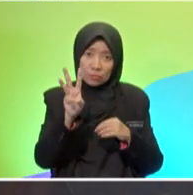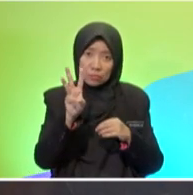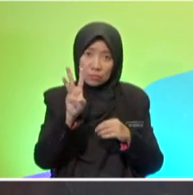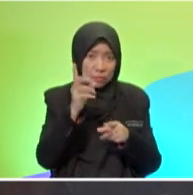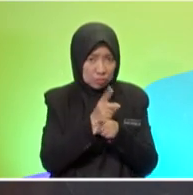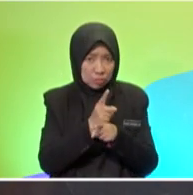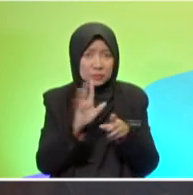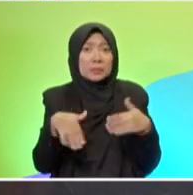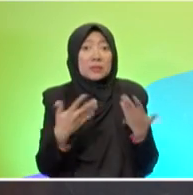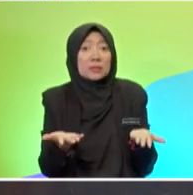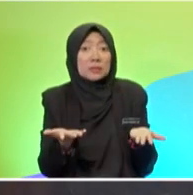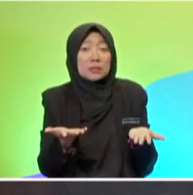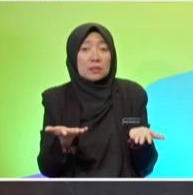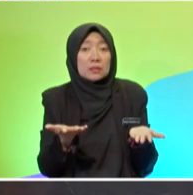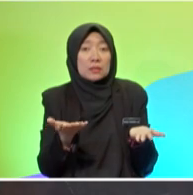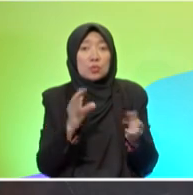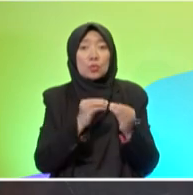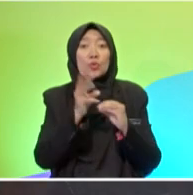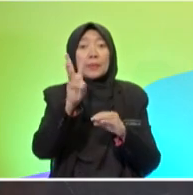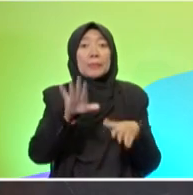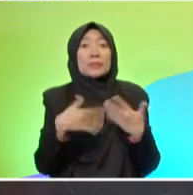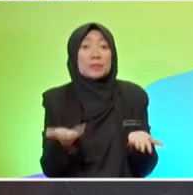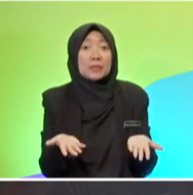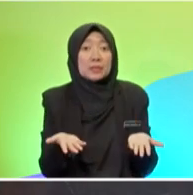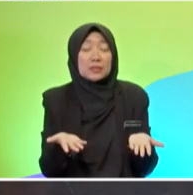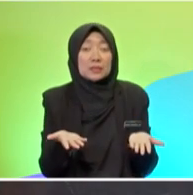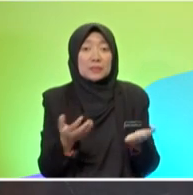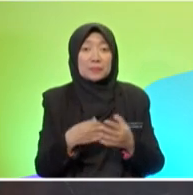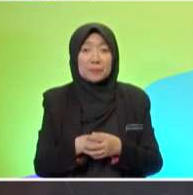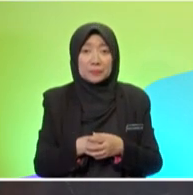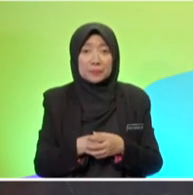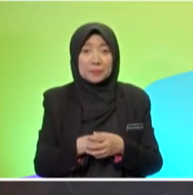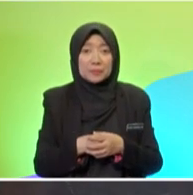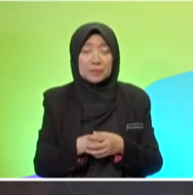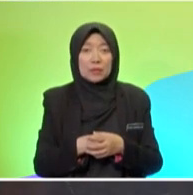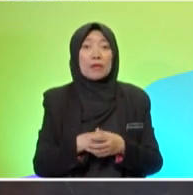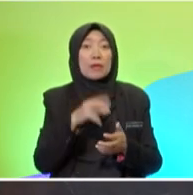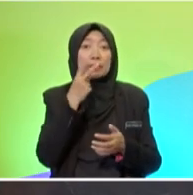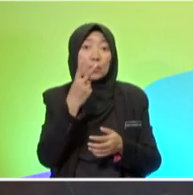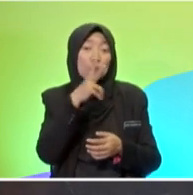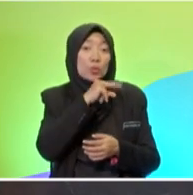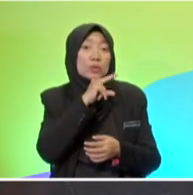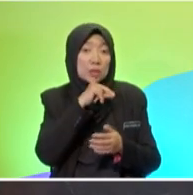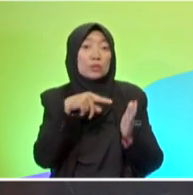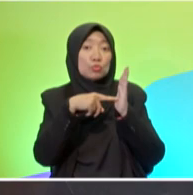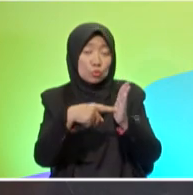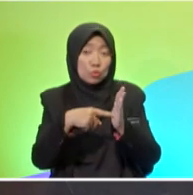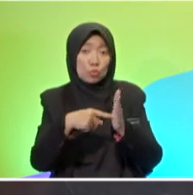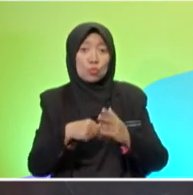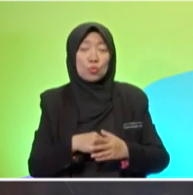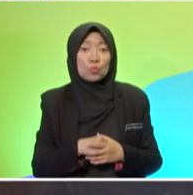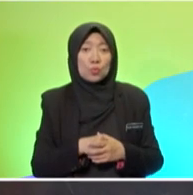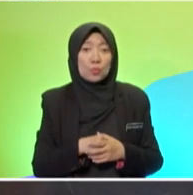ke nombor enam tu? Mari kita tengok nombor enam. Itik yang membawa nombor enam. Macam